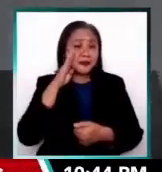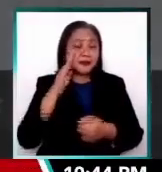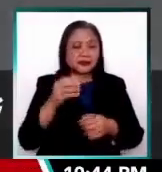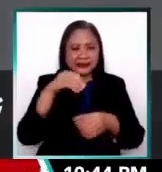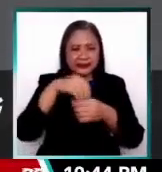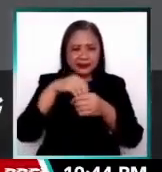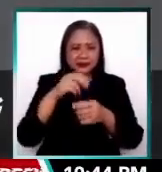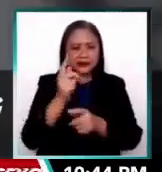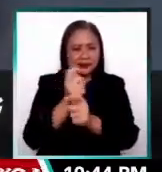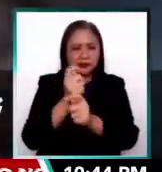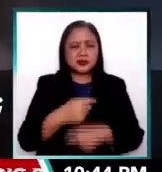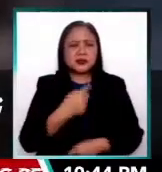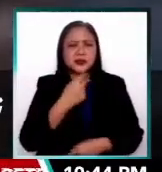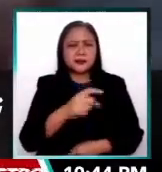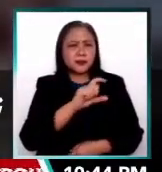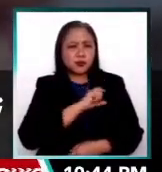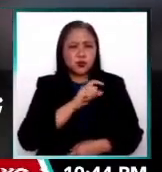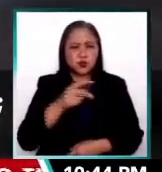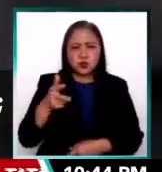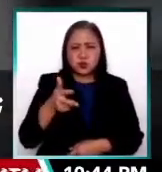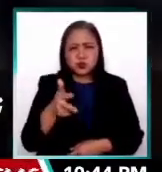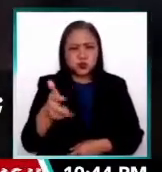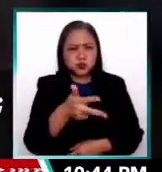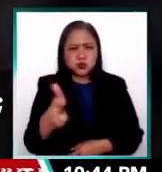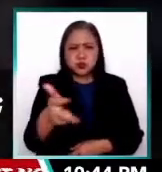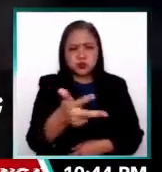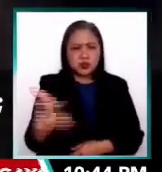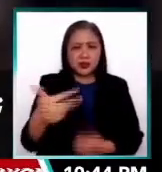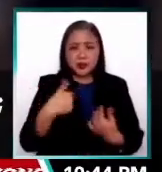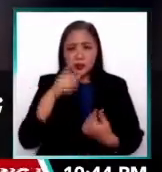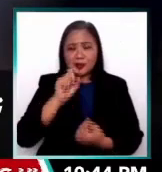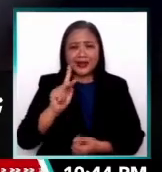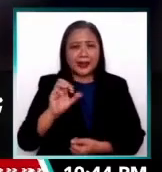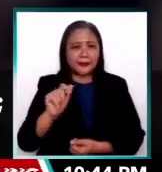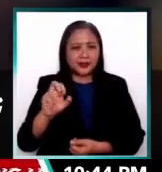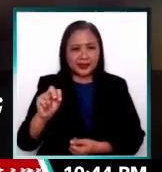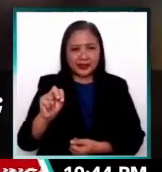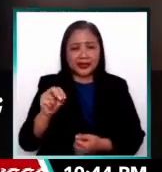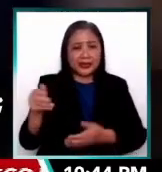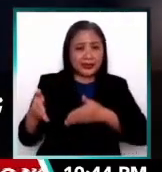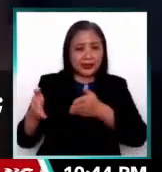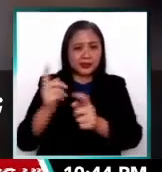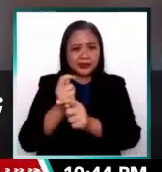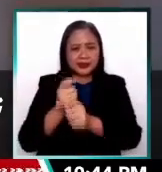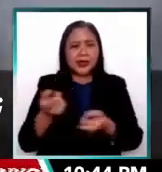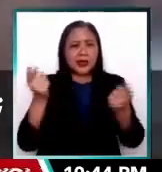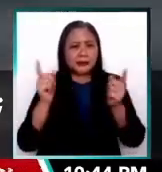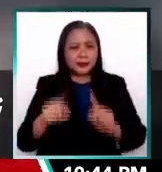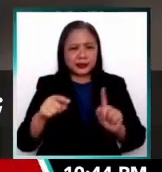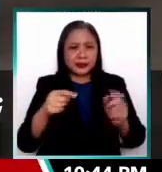pulisya, nagdire-diretso sa pababang zigzag ng Old Cabalan, Nara Lane ang truck at saka tumama sa pader ng isang